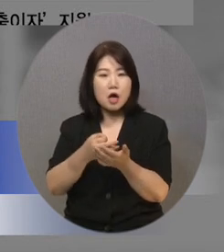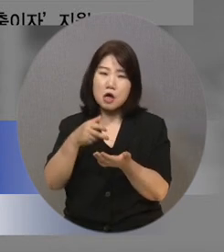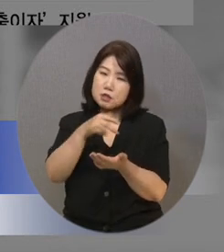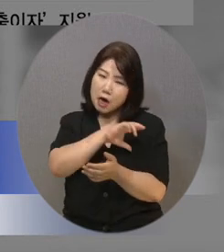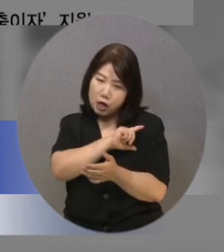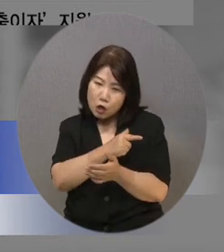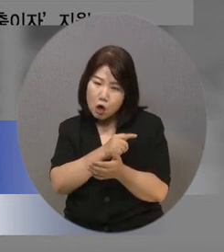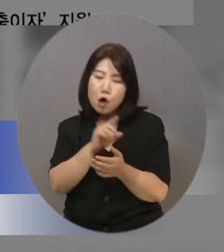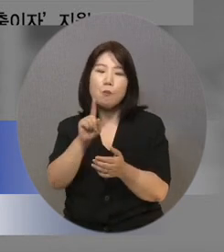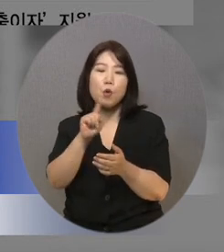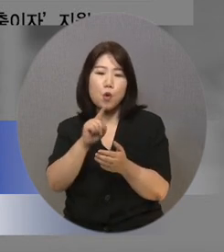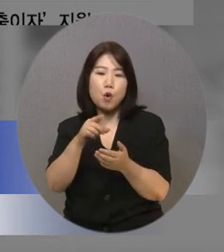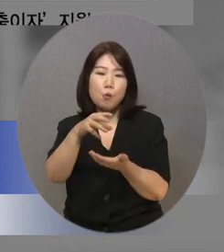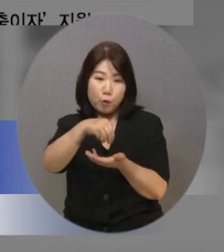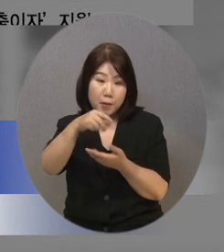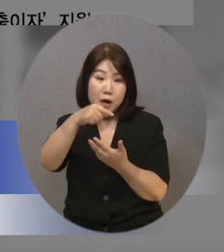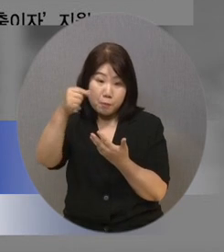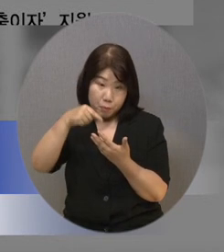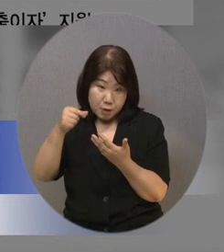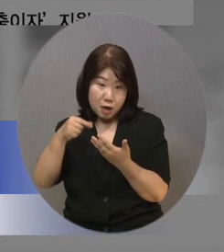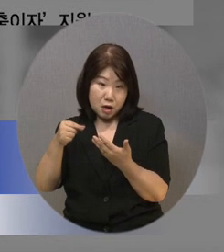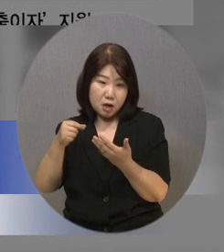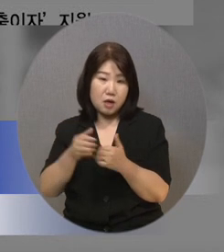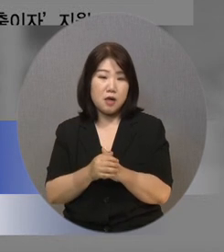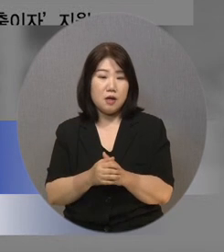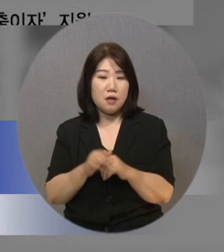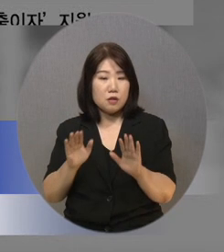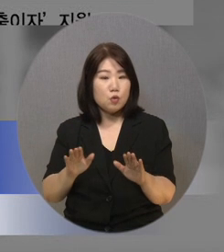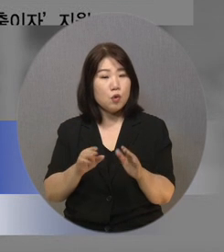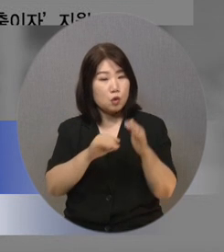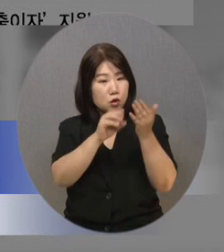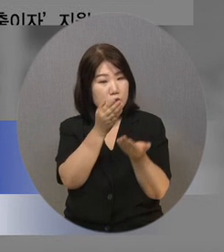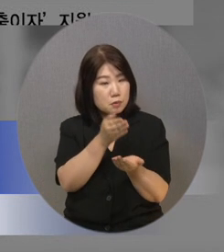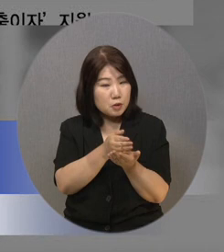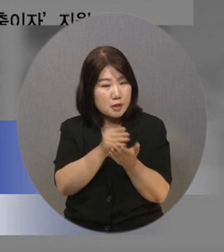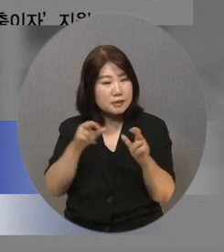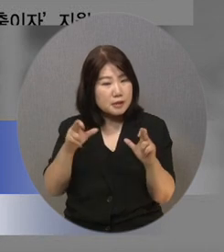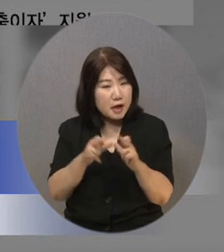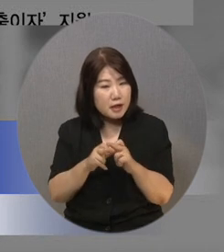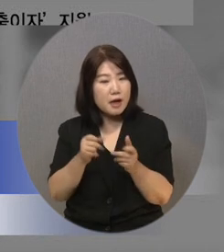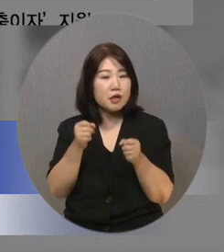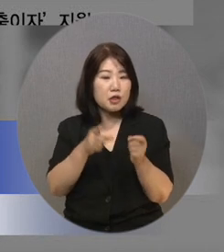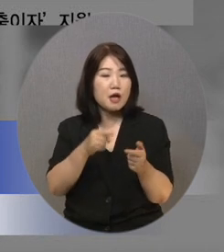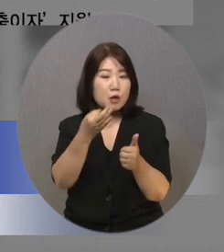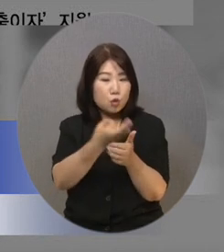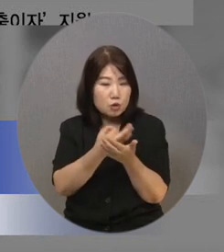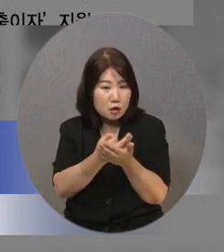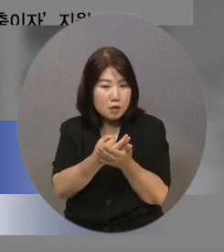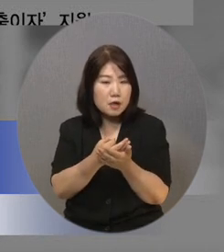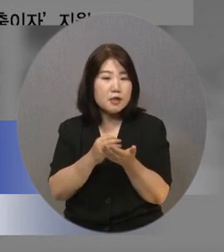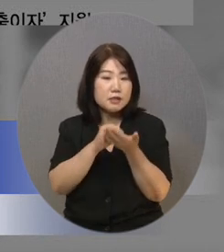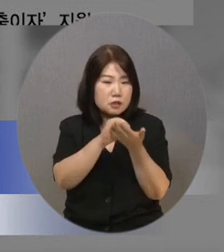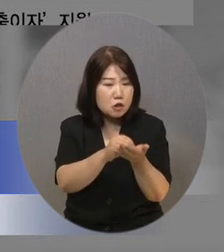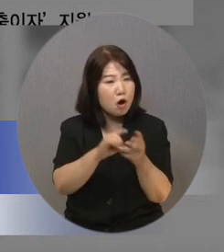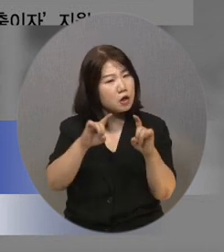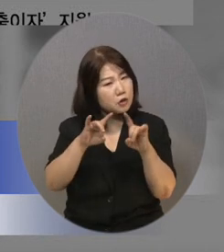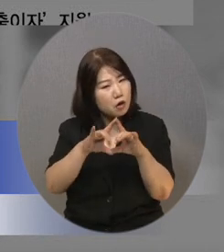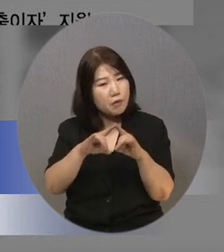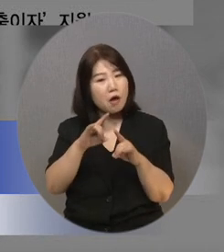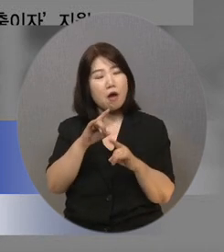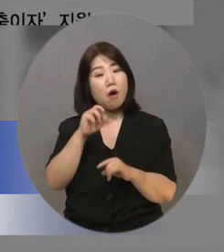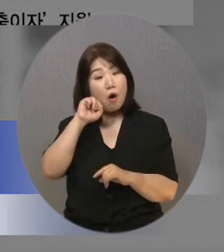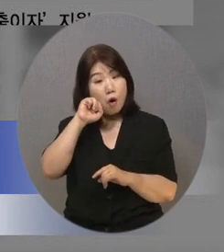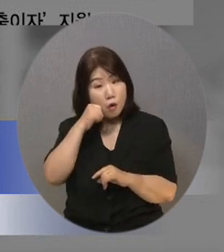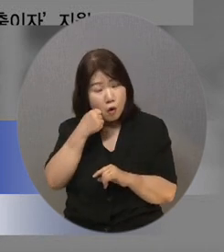통해 지원 대상을 선정합니다 또한 기사에서는 장애인 기회소득 신청 대상이 온라인 신청이 어려울 경우